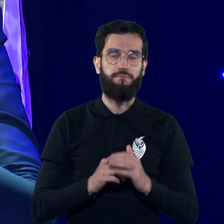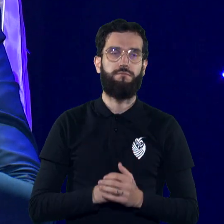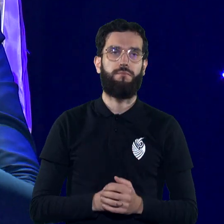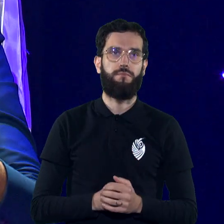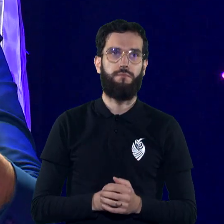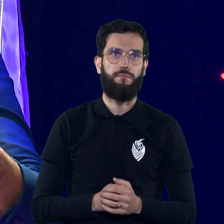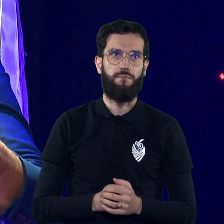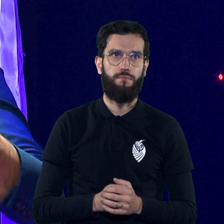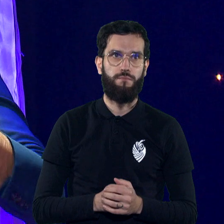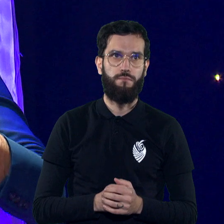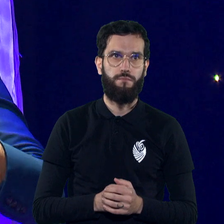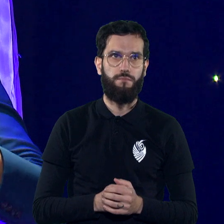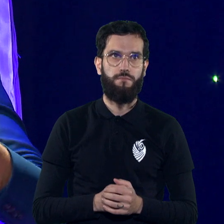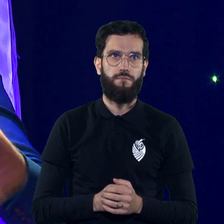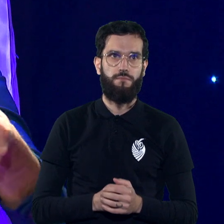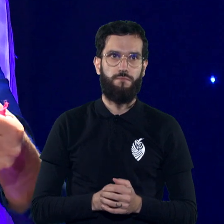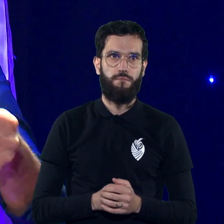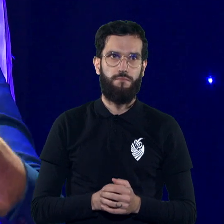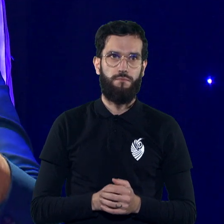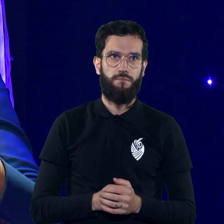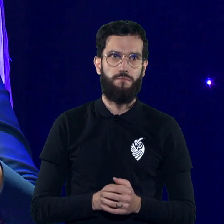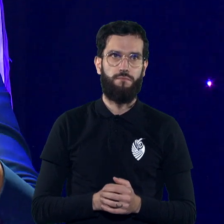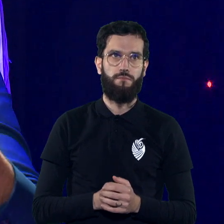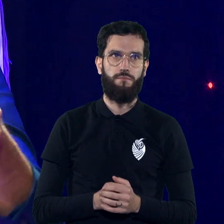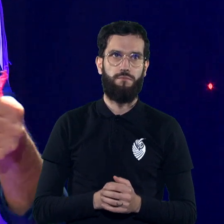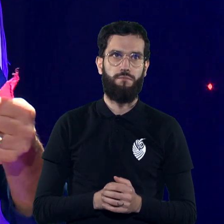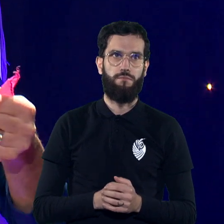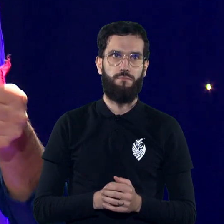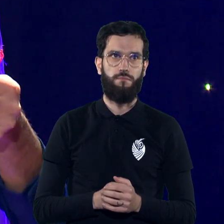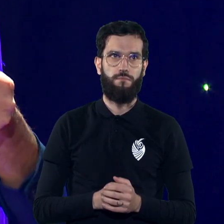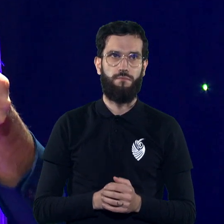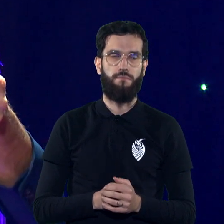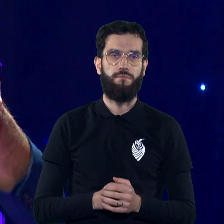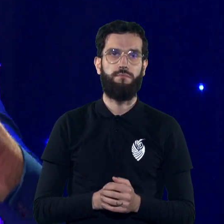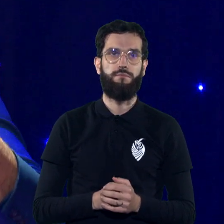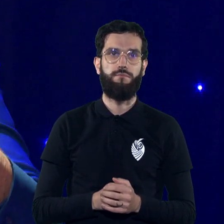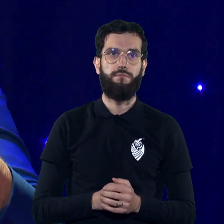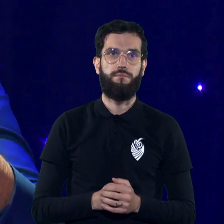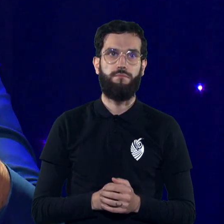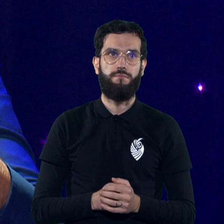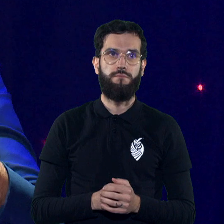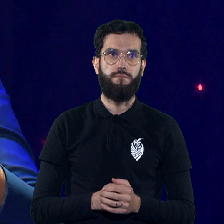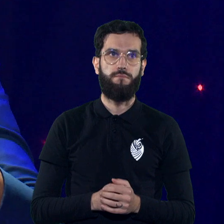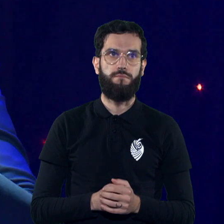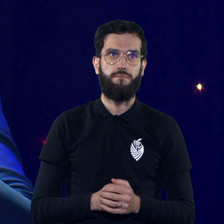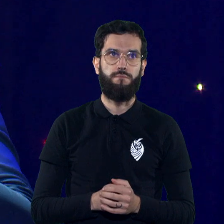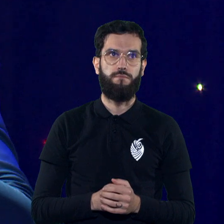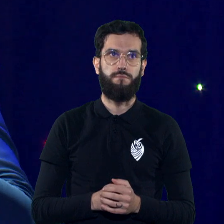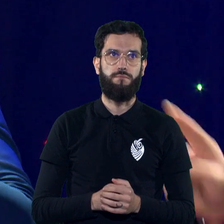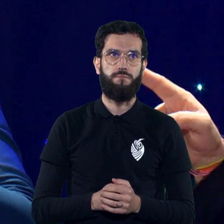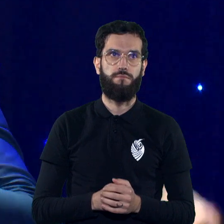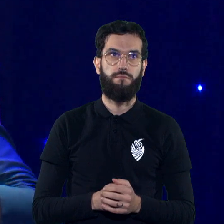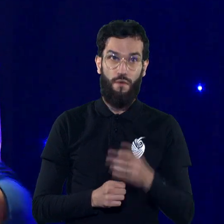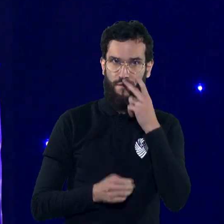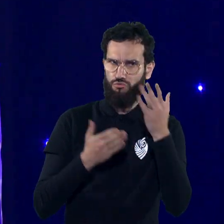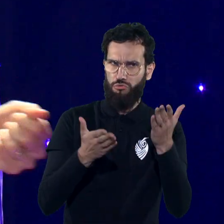ruky a skoro ju tam natlačím až tak, aby nebola vidieť. Preto mám takú výraznú farbu, aby aspoň trošku bola vidieť, aby ste mohli stále kontrolovať.